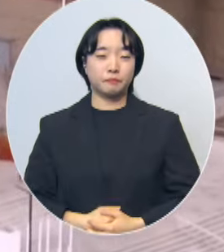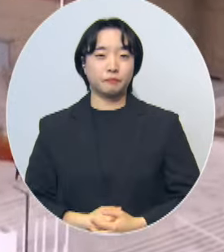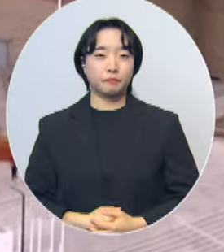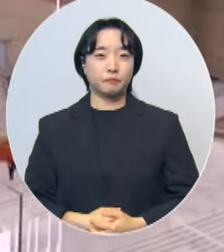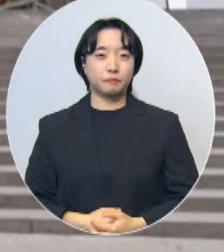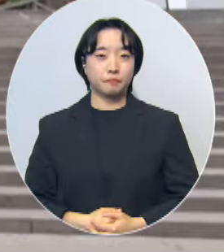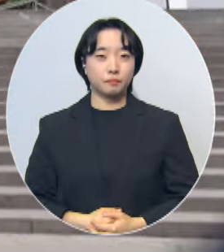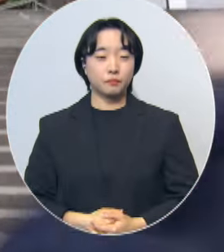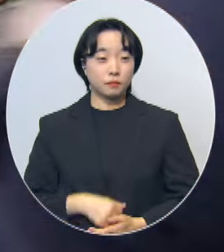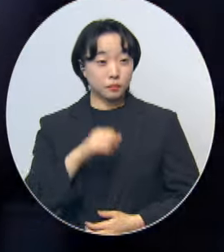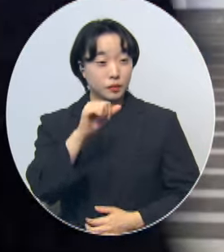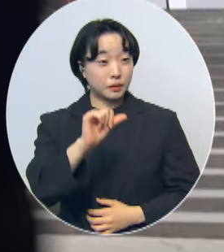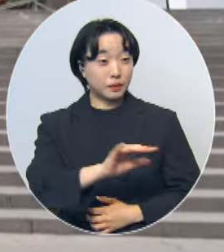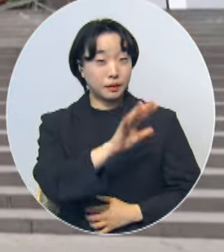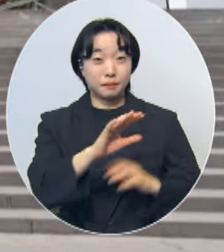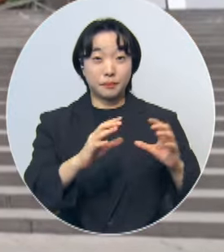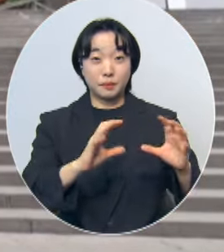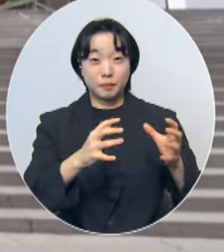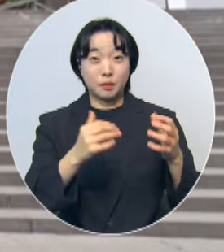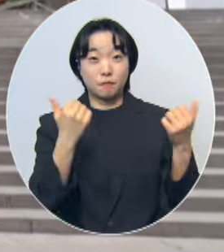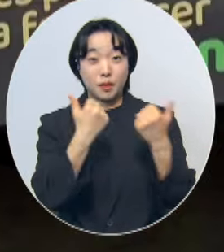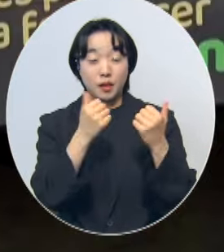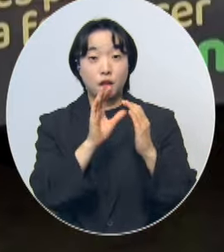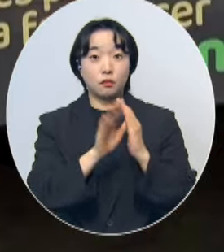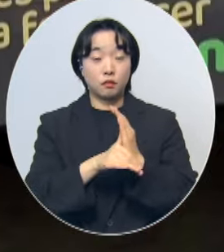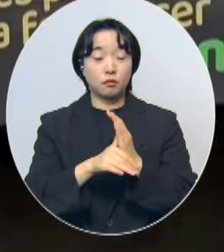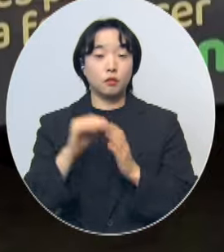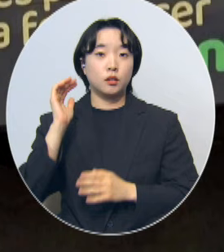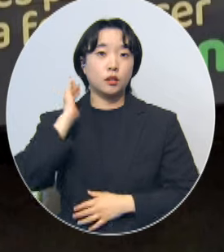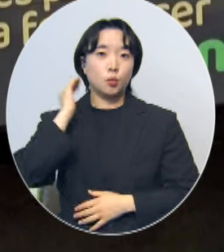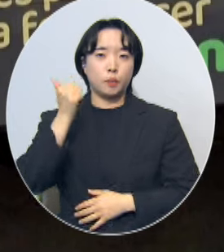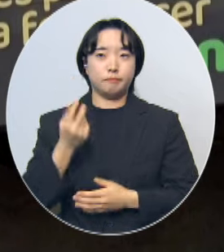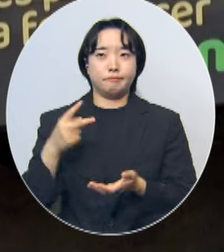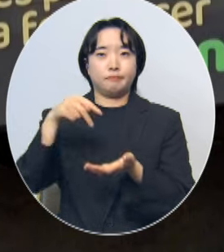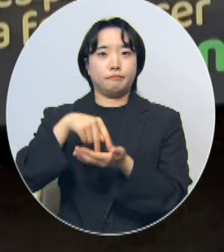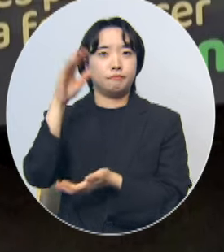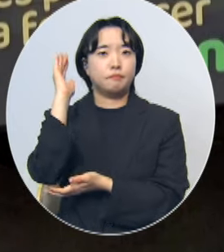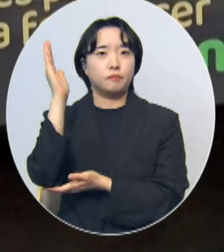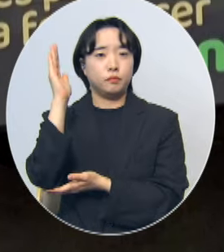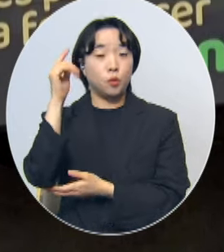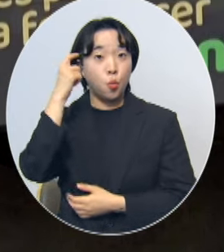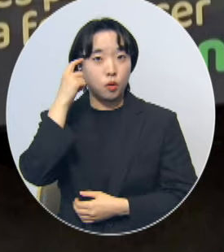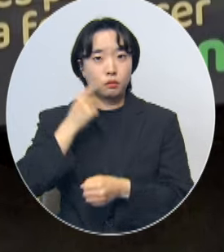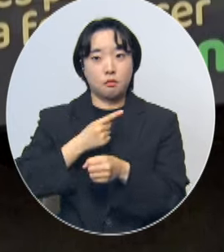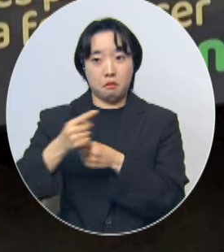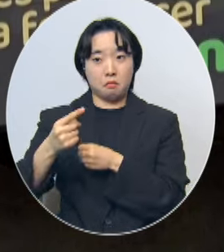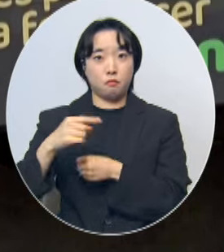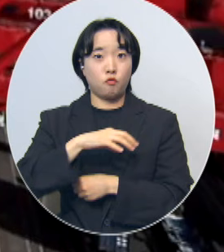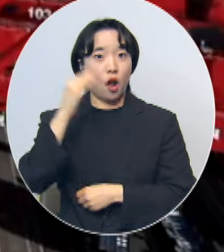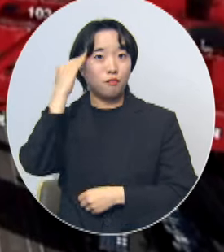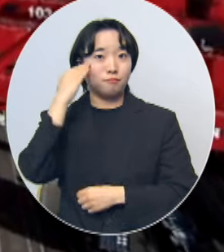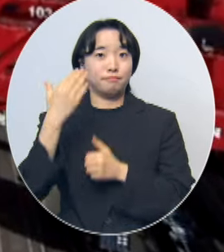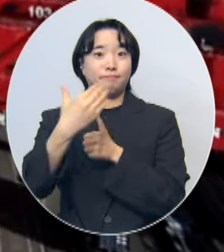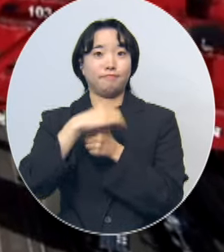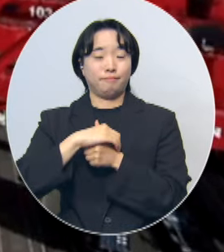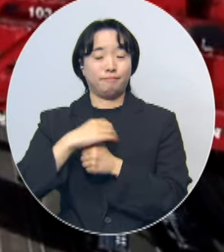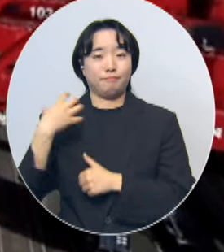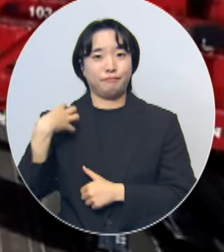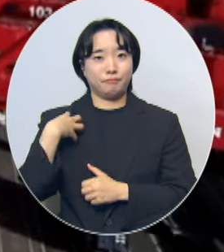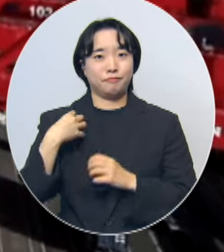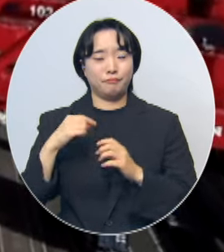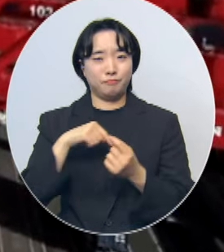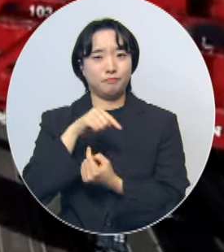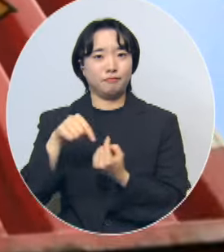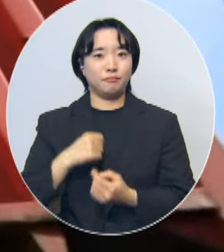대통령은 APEC 정상회의 첫 세션에선 내년 APEC 의장국 정상의 자격으로 연설합니다. 자유롭고